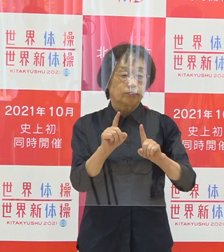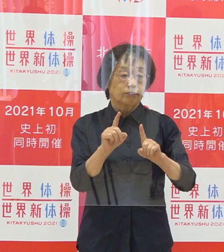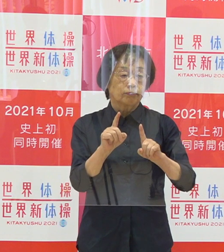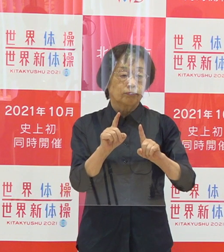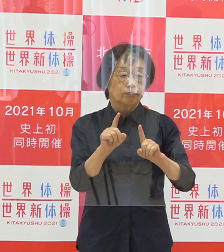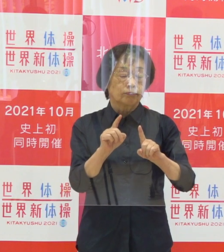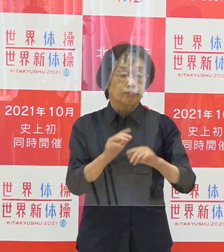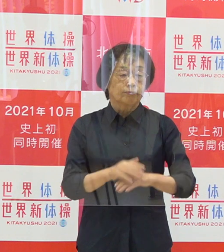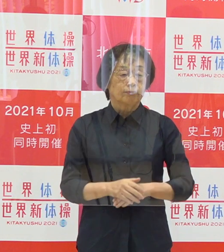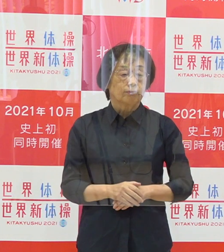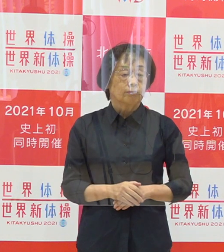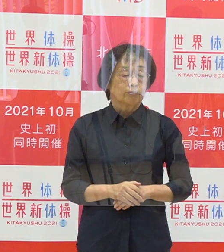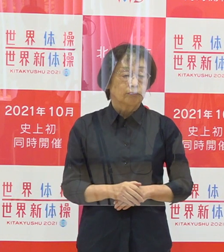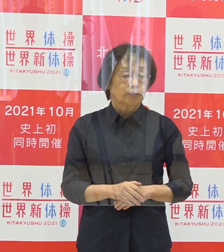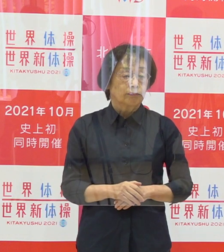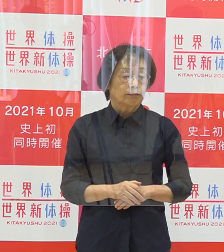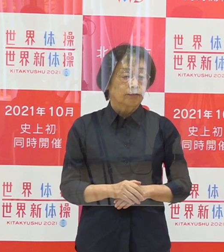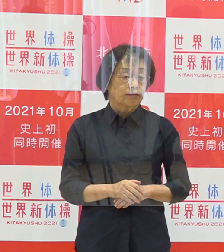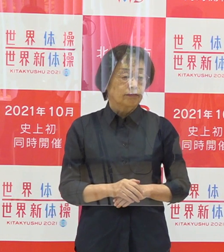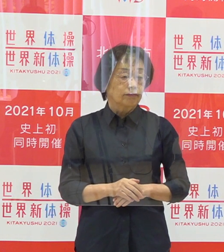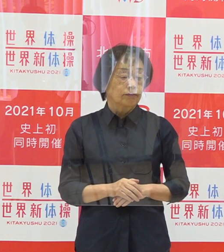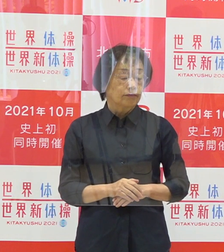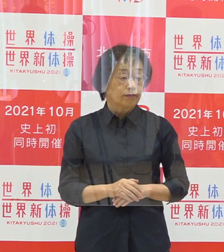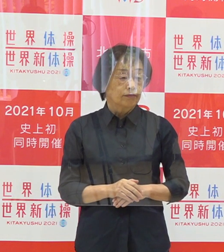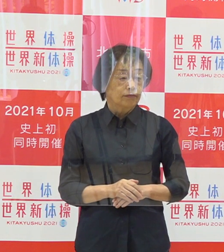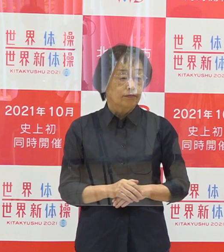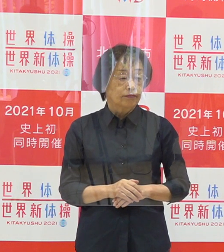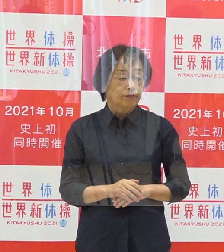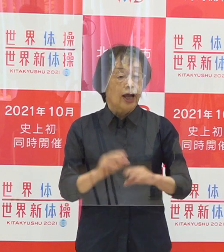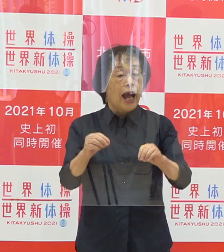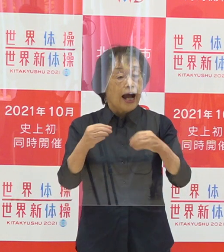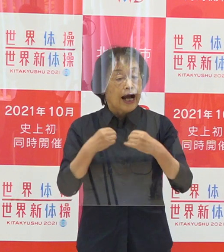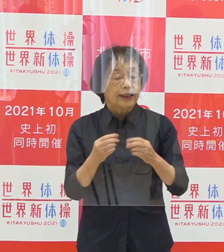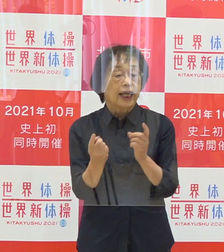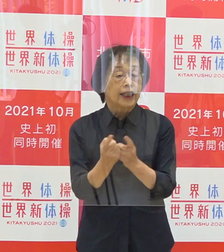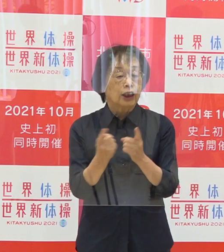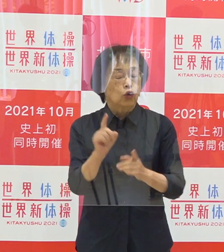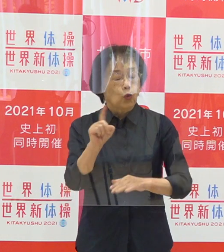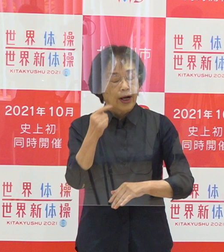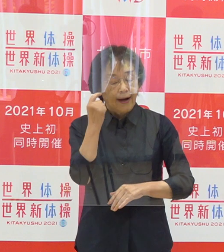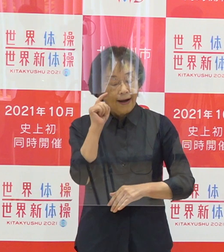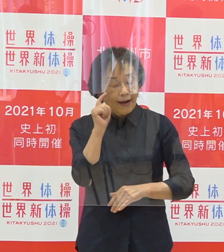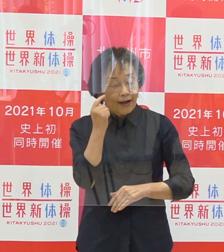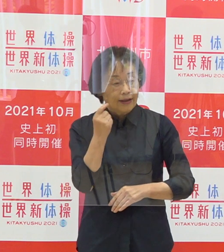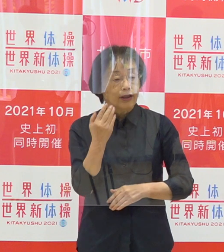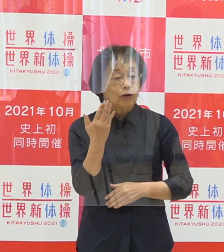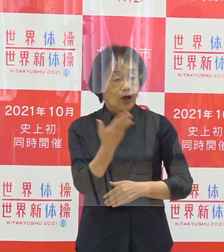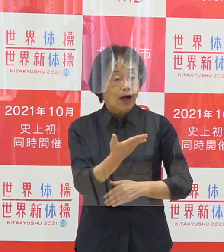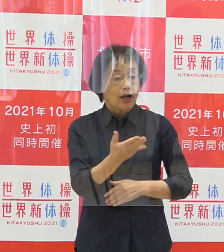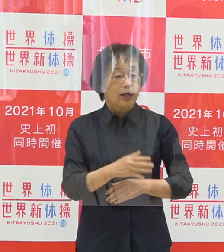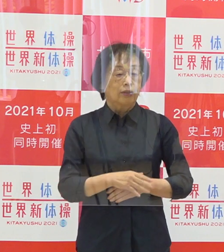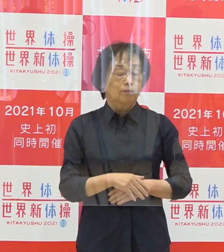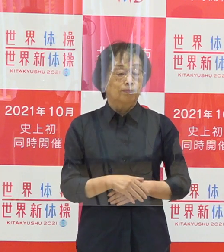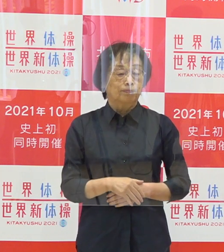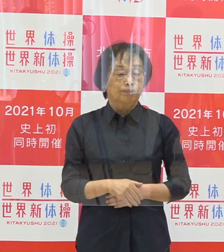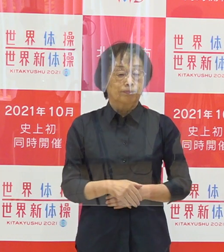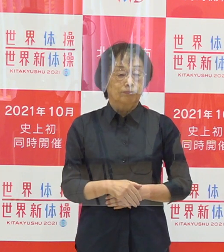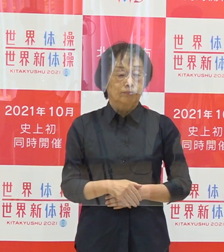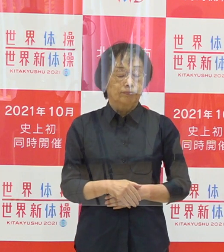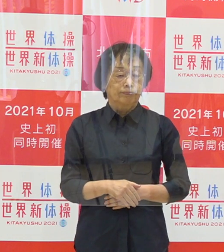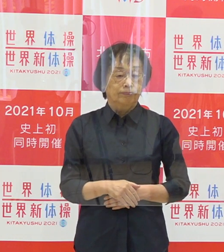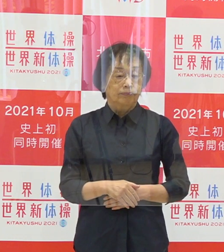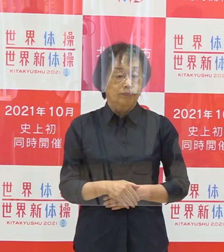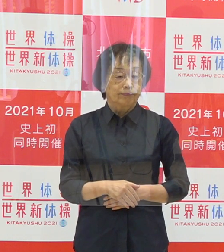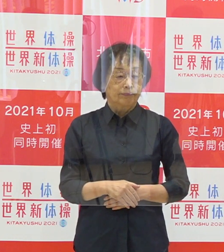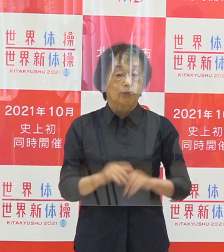感染したということについて、今のところ考えられる要因というのはどういったところなのかというのを、お伺いできればと思います。お願いします。